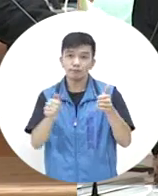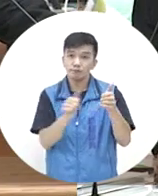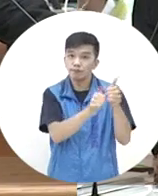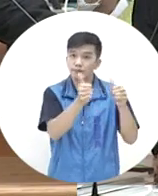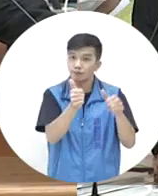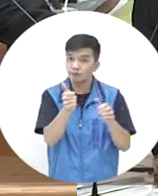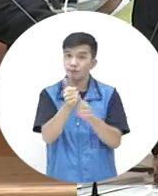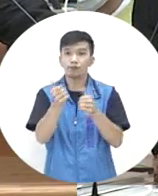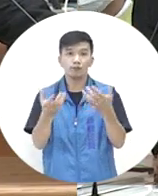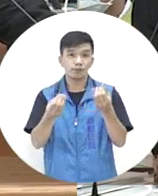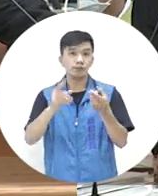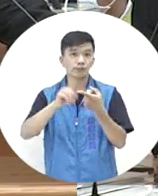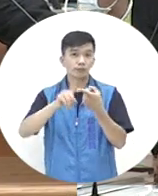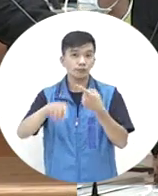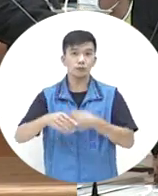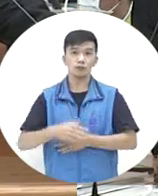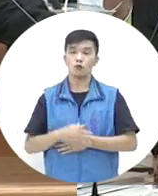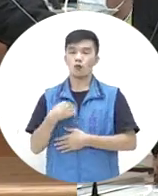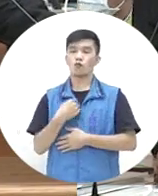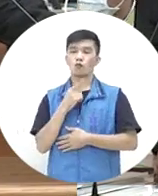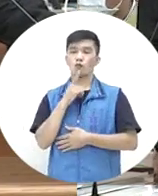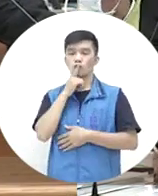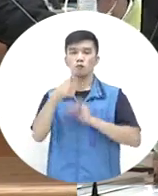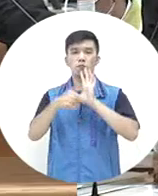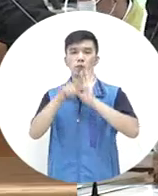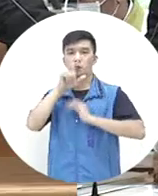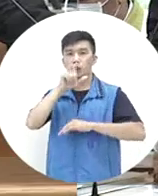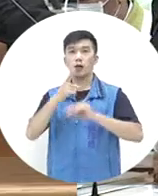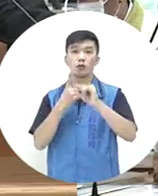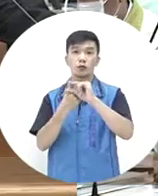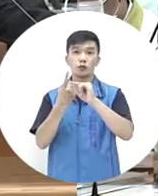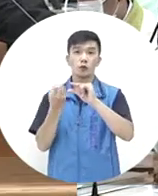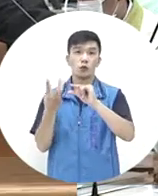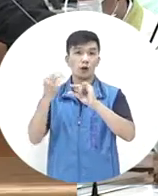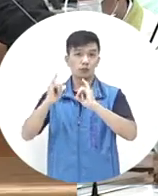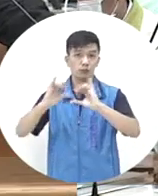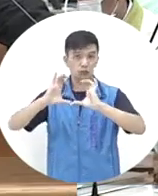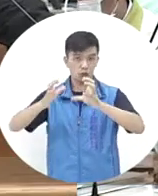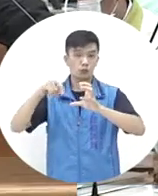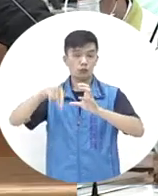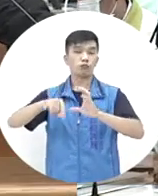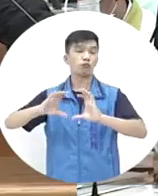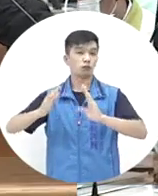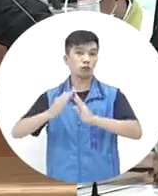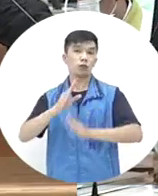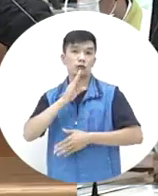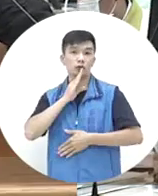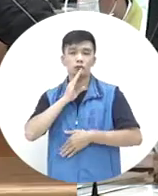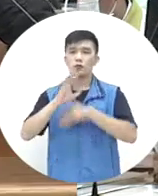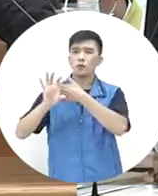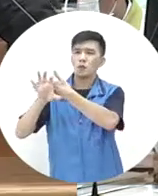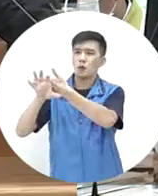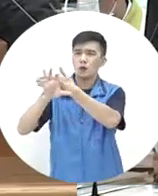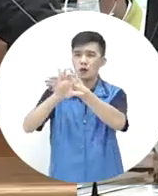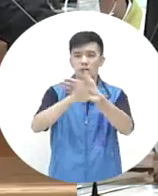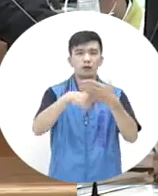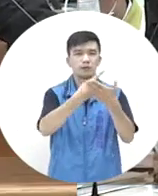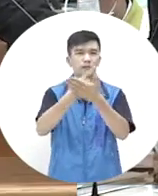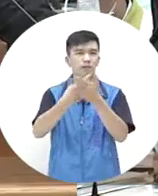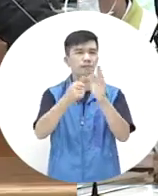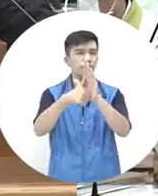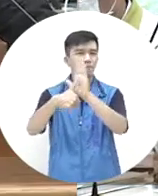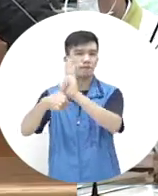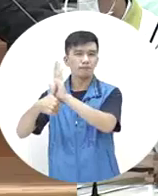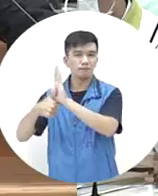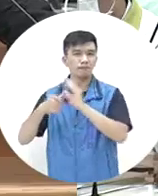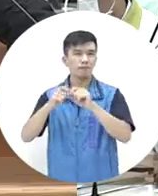有中华民国这个国家。 对了，那世界上当然有中华民国这个国家， 世界很多国家讲不完啦、啊。你要去讲讲不